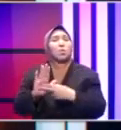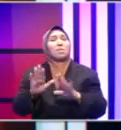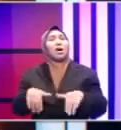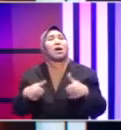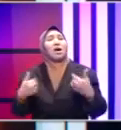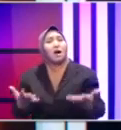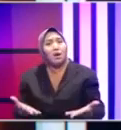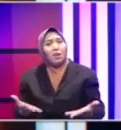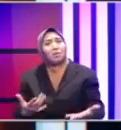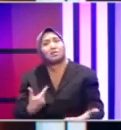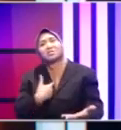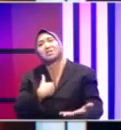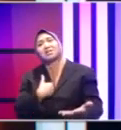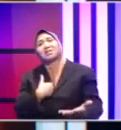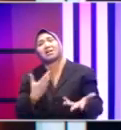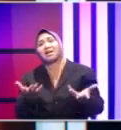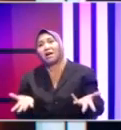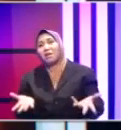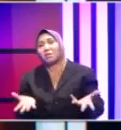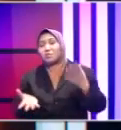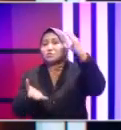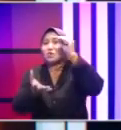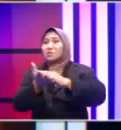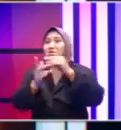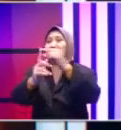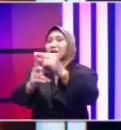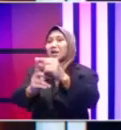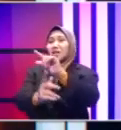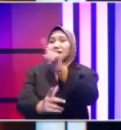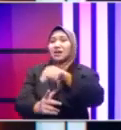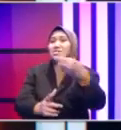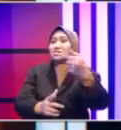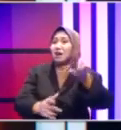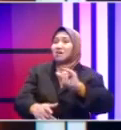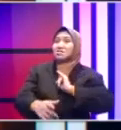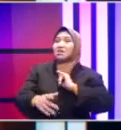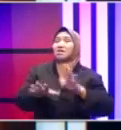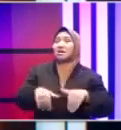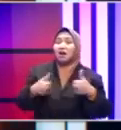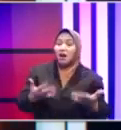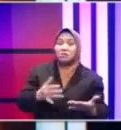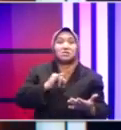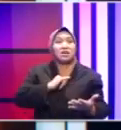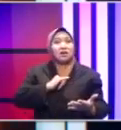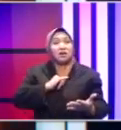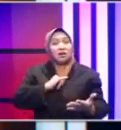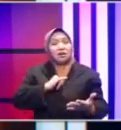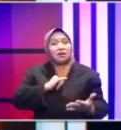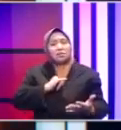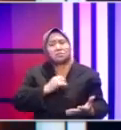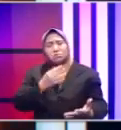statusnya sebagai seorang istri sekarang maka ketika itu Nabi Sallallahu alaihi wasallam pada mudanya